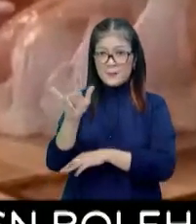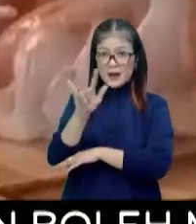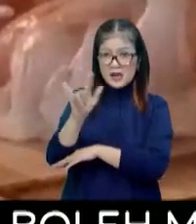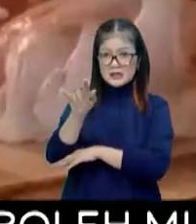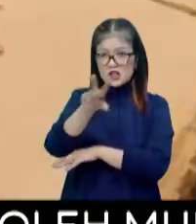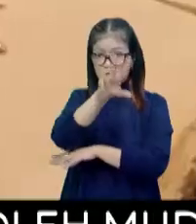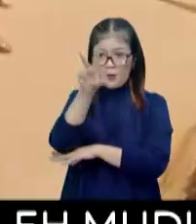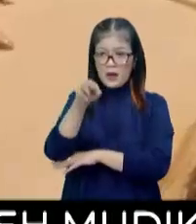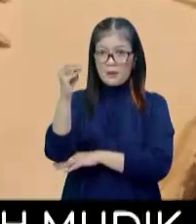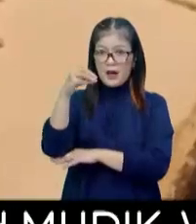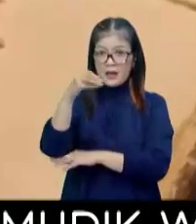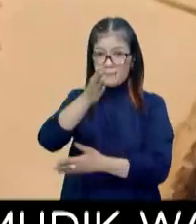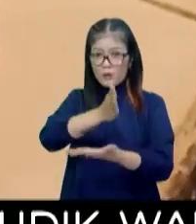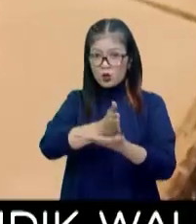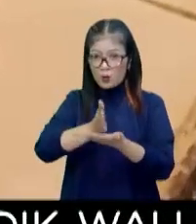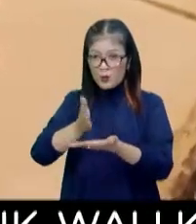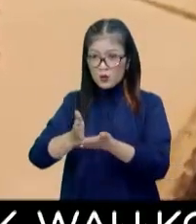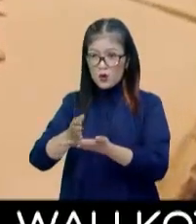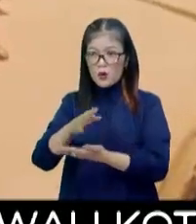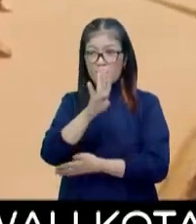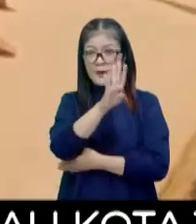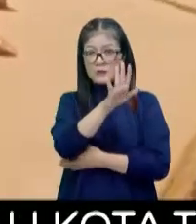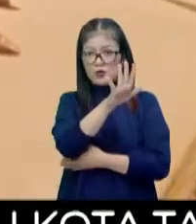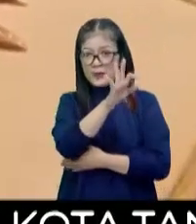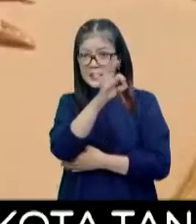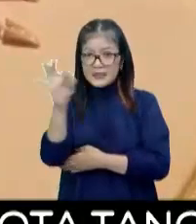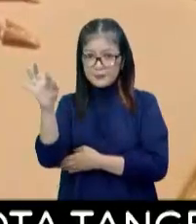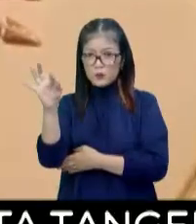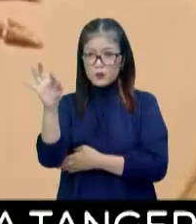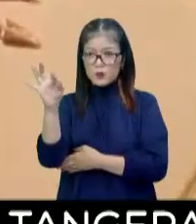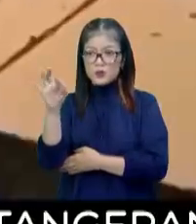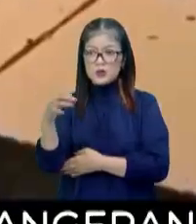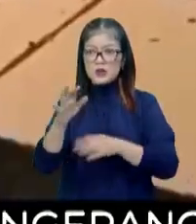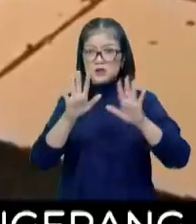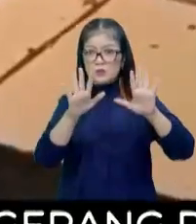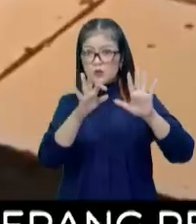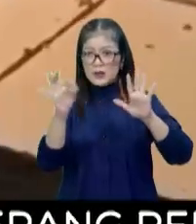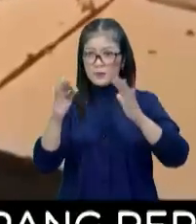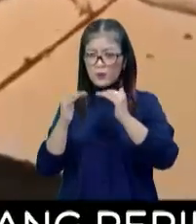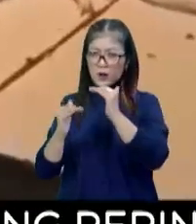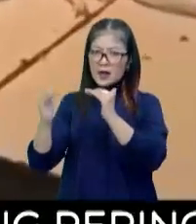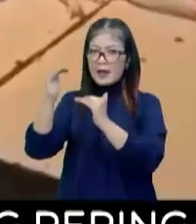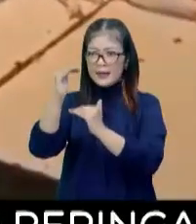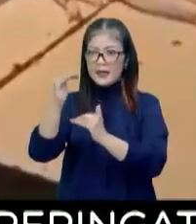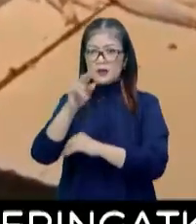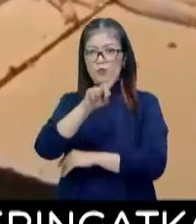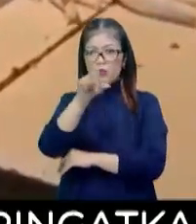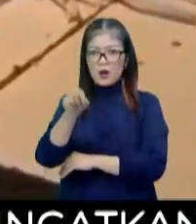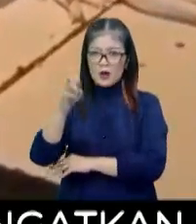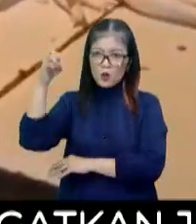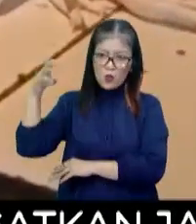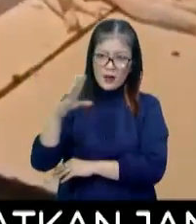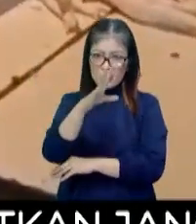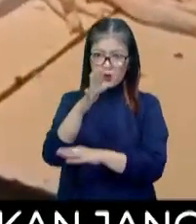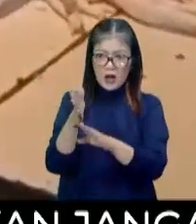potong dijual dengan harga Rp45.000 per kilogram atau naik Rp10.000 sejak awal bulan puasa lalu. Kenaikan harga